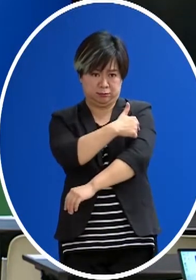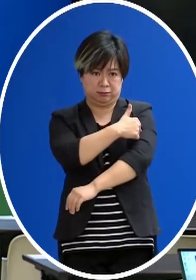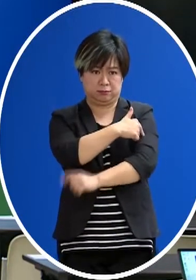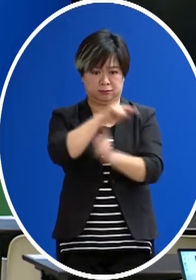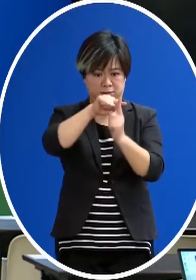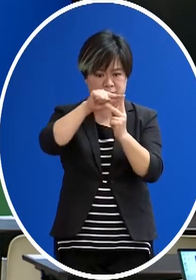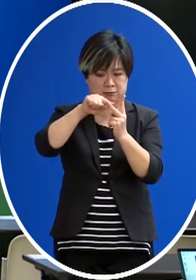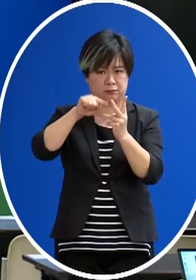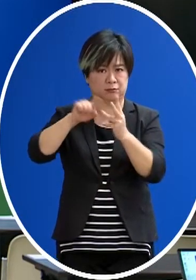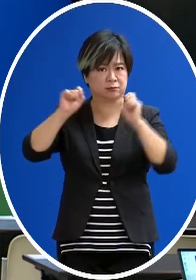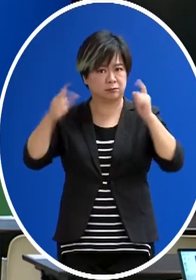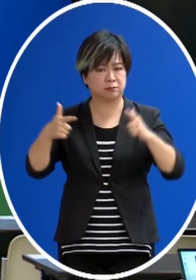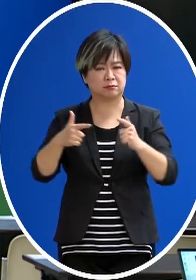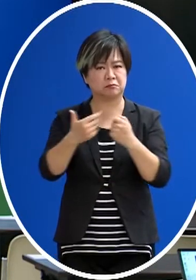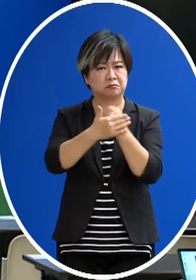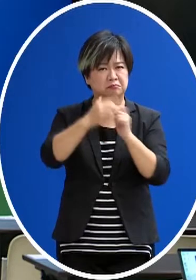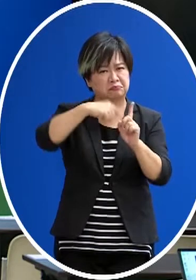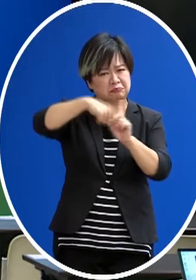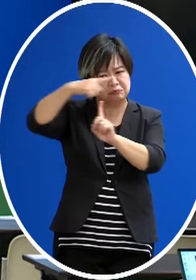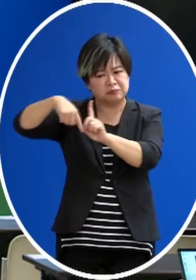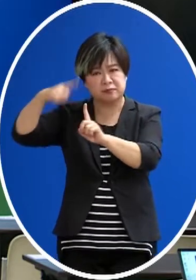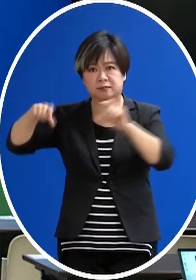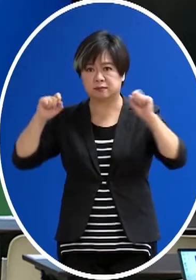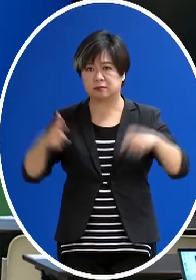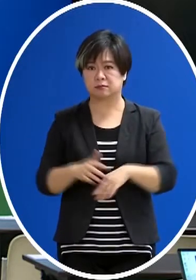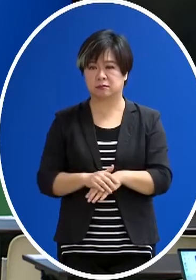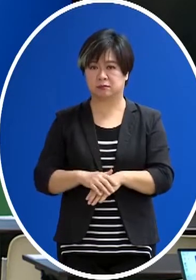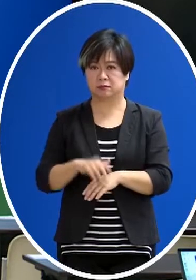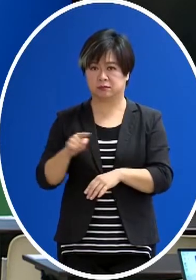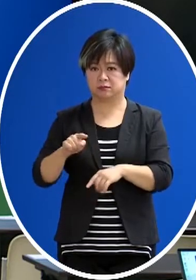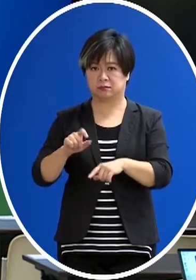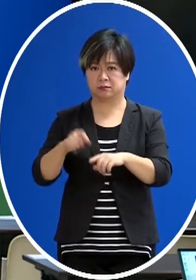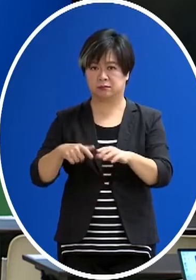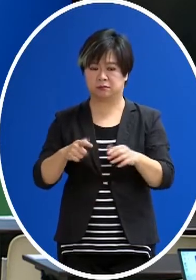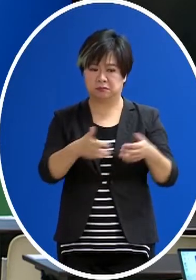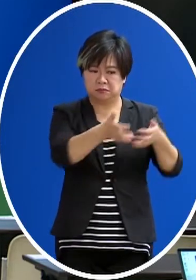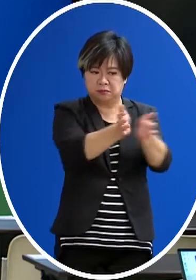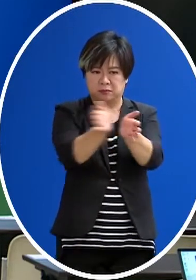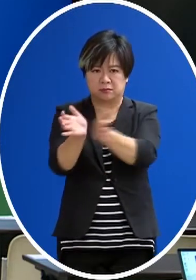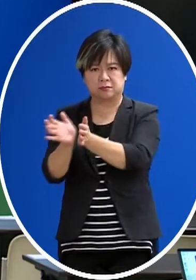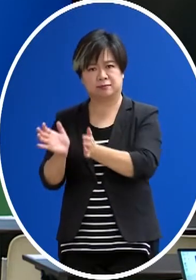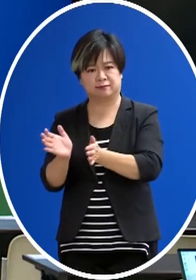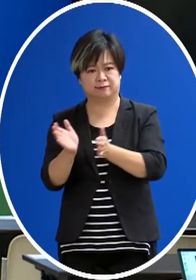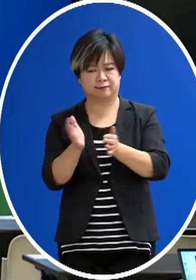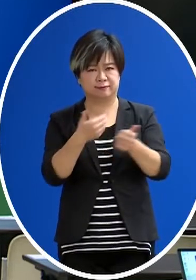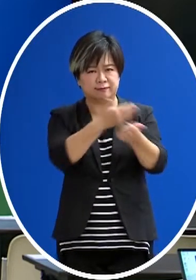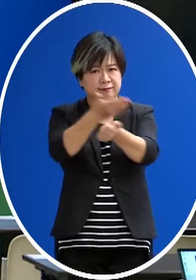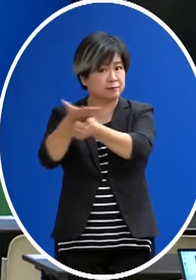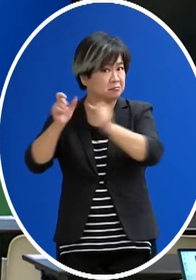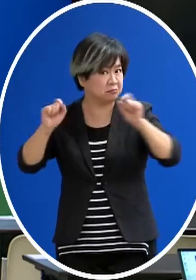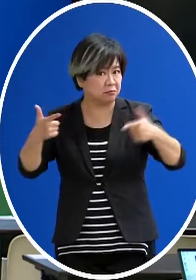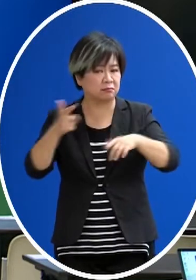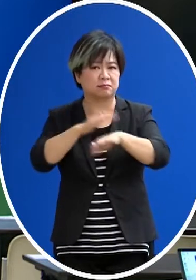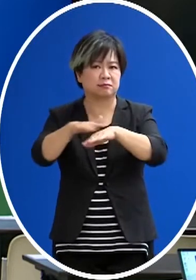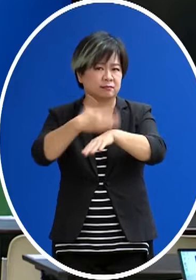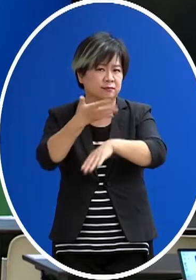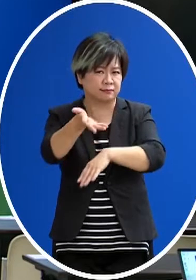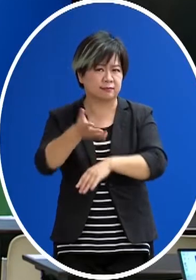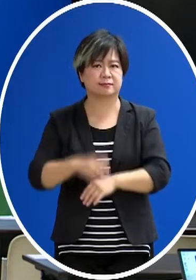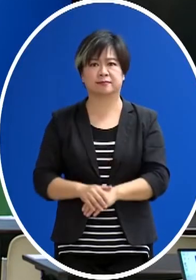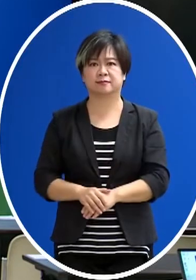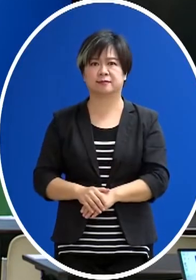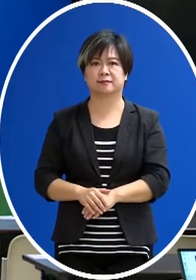在疫苗的安排上会不会有根据厂牌的不同有不同族群的安排？然后在第三个问题是刚